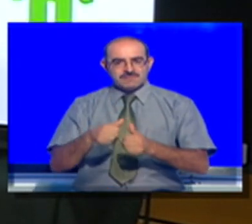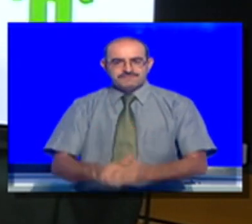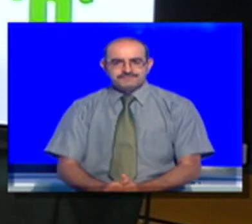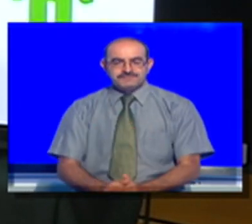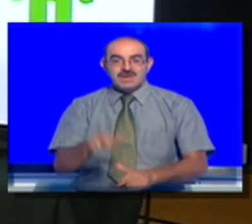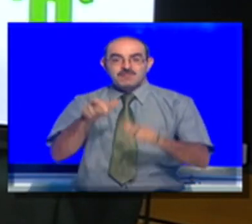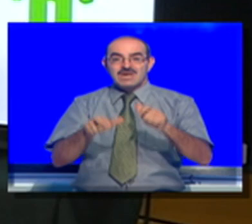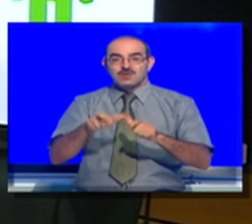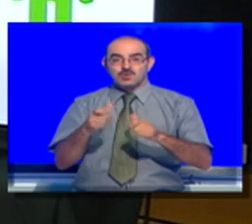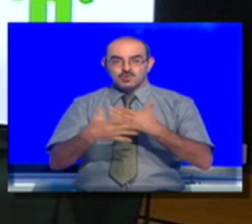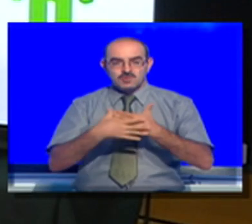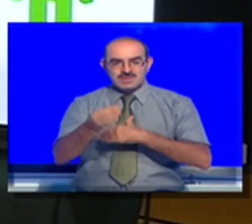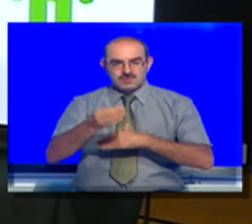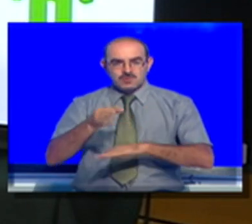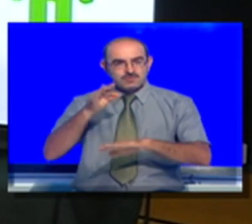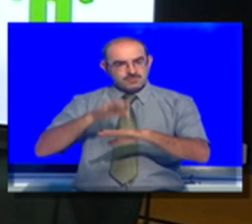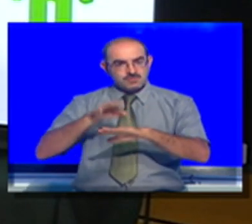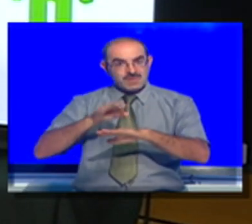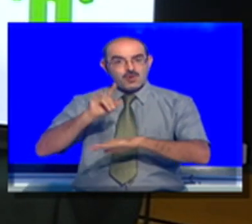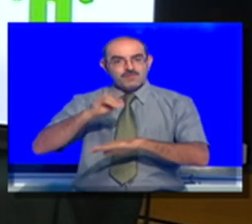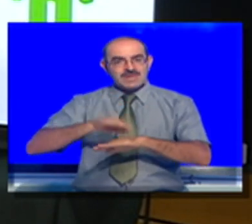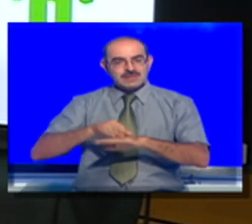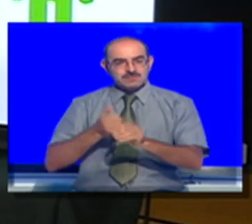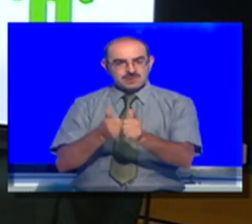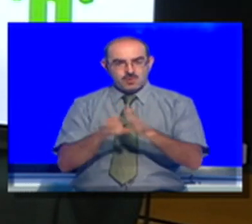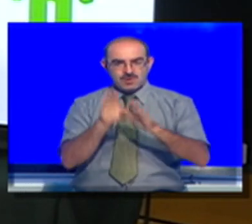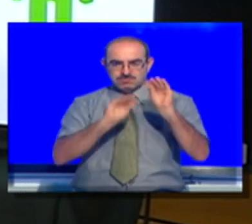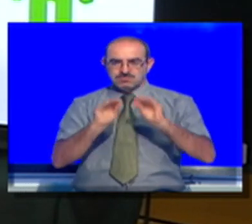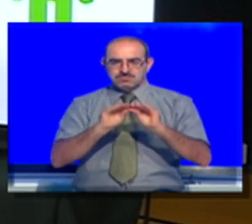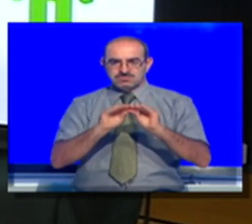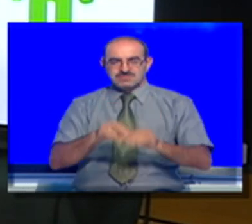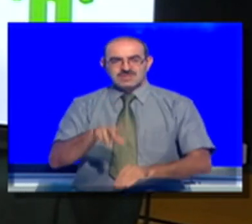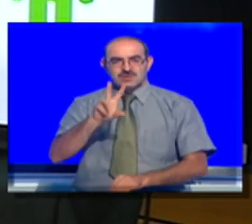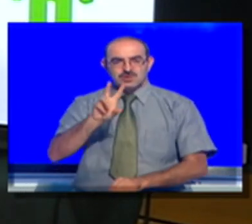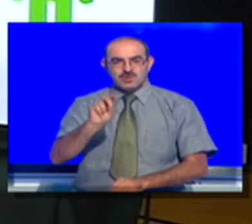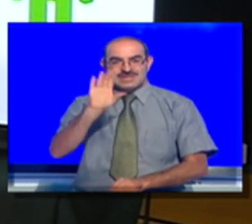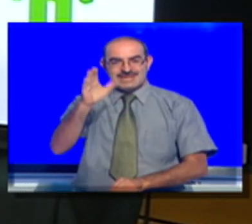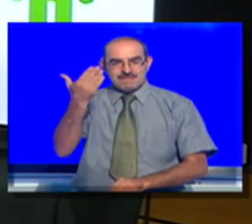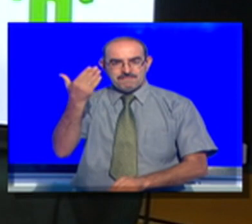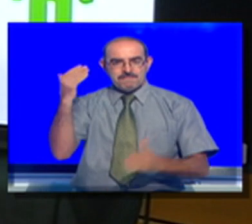يخص الحالات التي تمثلت للشفاء طبقا للمعايير المعتمدة، عددهم لحد اليوم